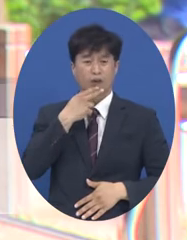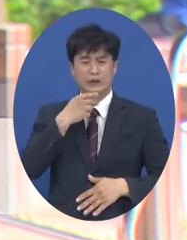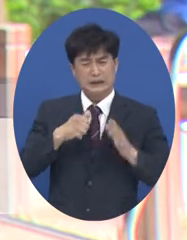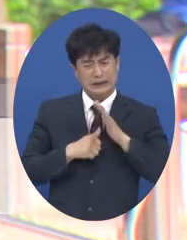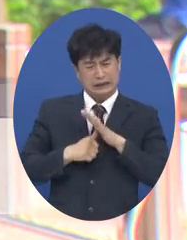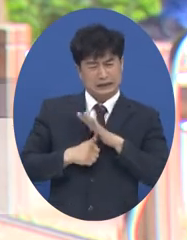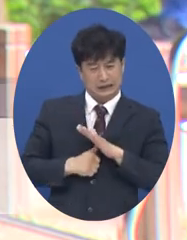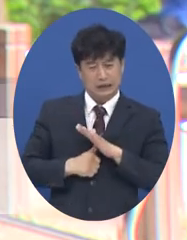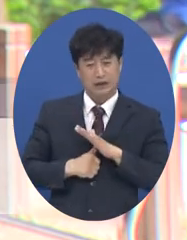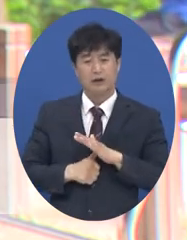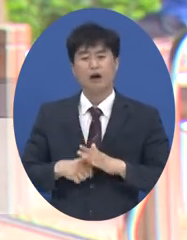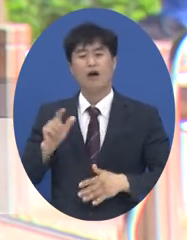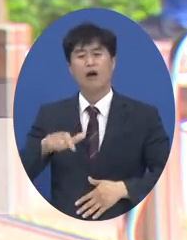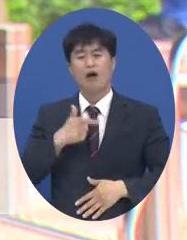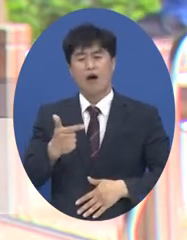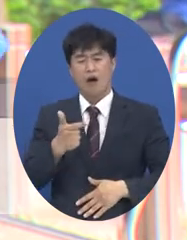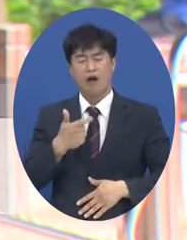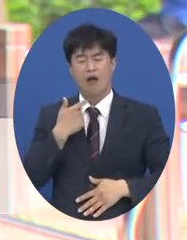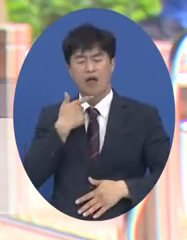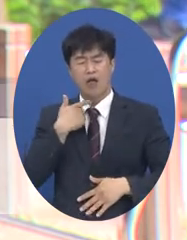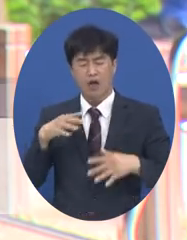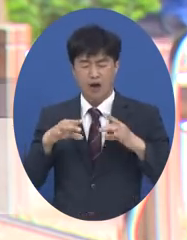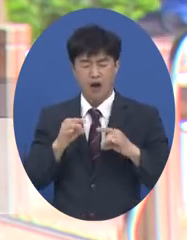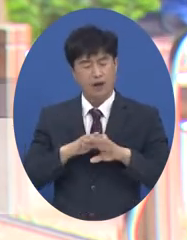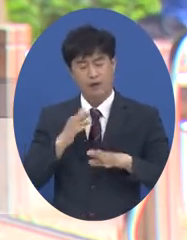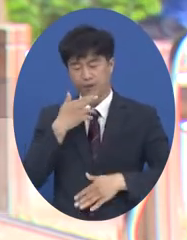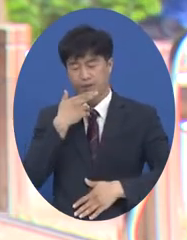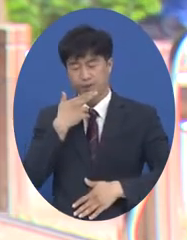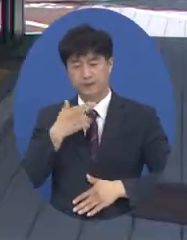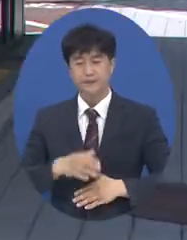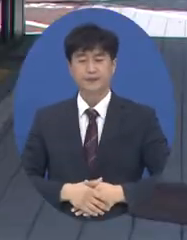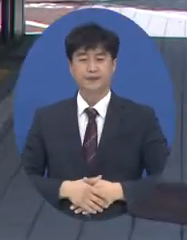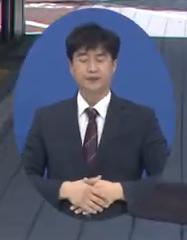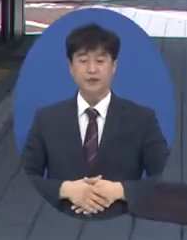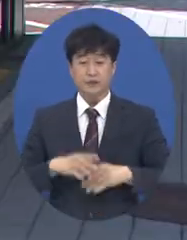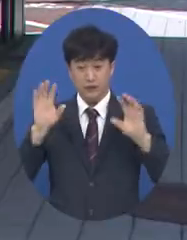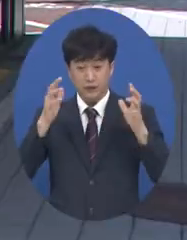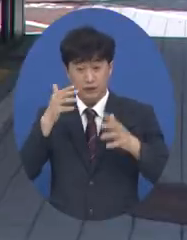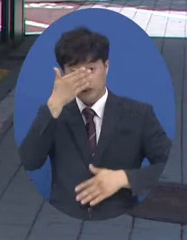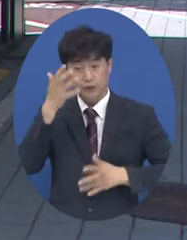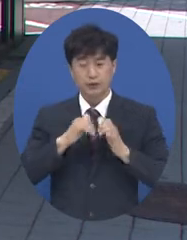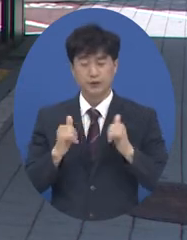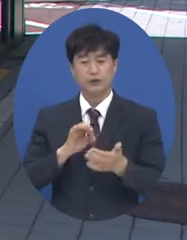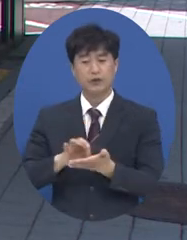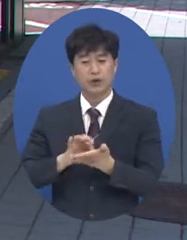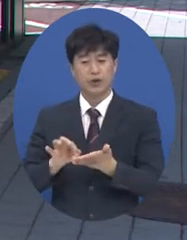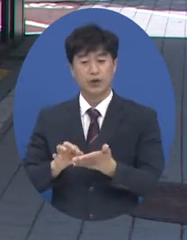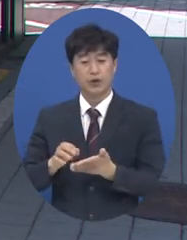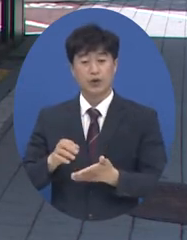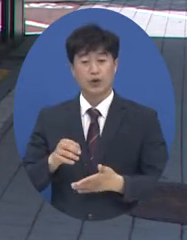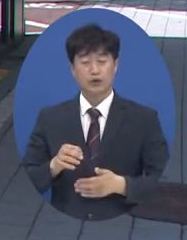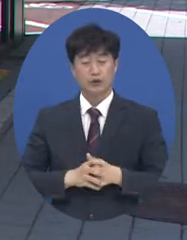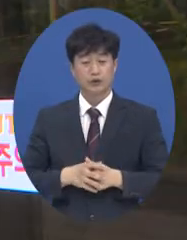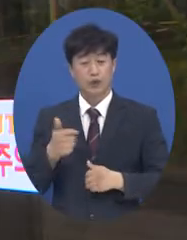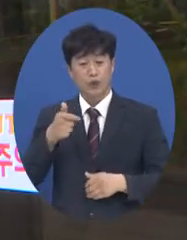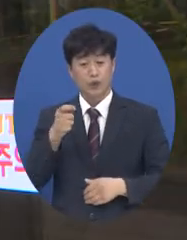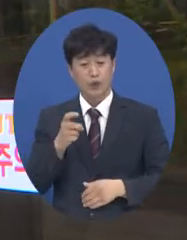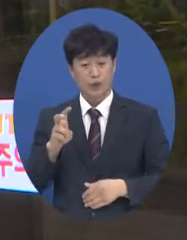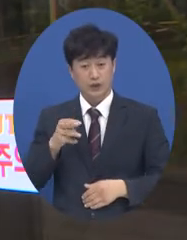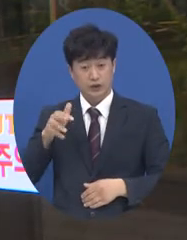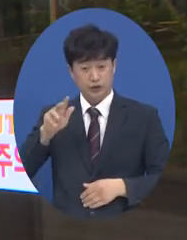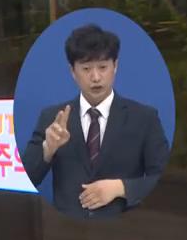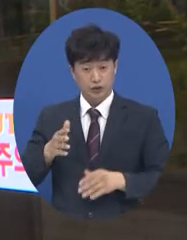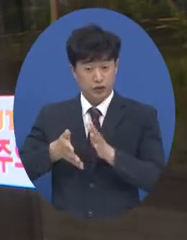먹고 그냥 참고 가면 하루 종일 먹어도 갈증이 풀리지 않아요. 계속 몸이 열나고. 어린이와 청소년들이 많이 이용하는 과천시 도서관 앞